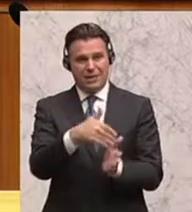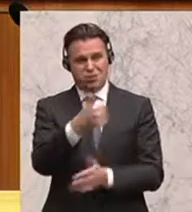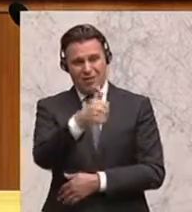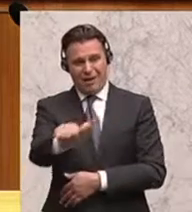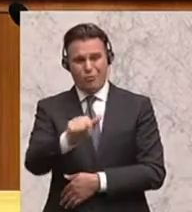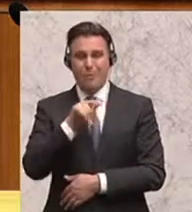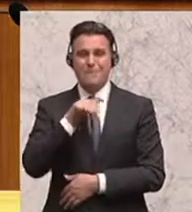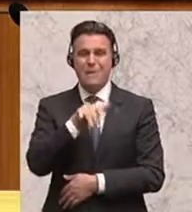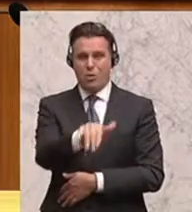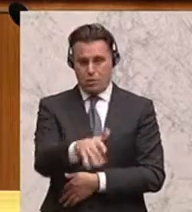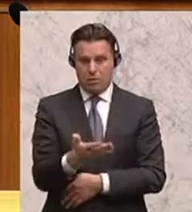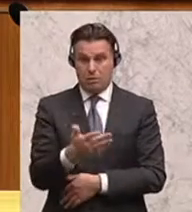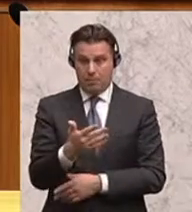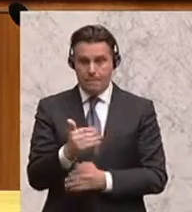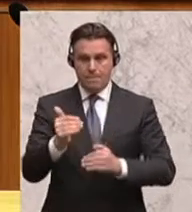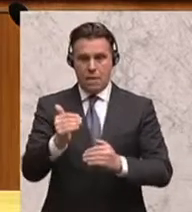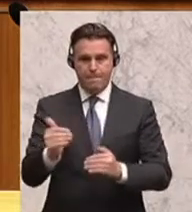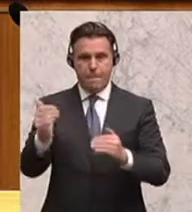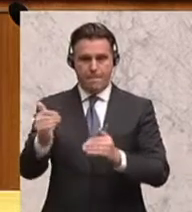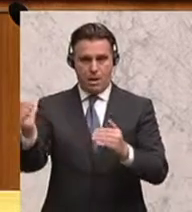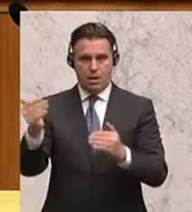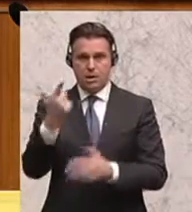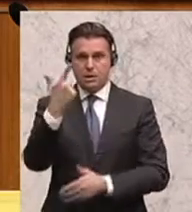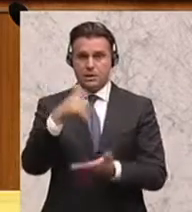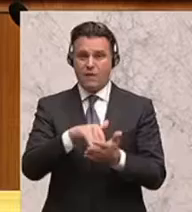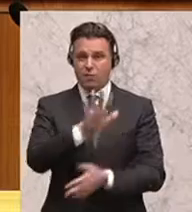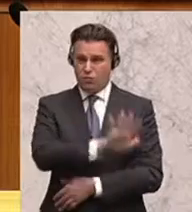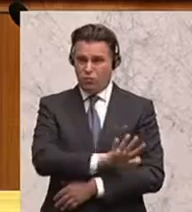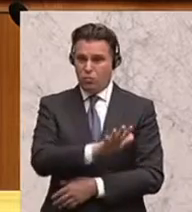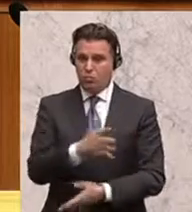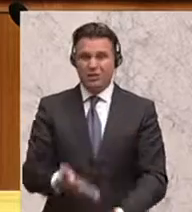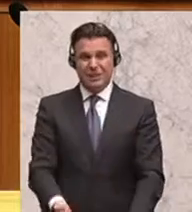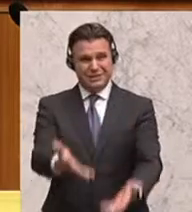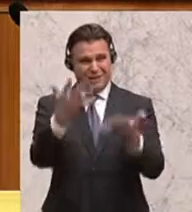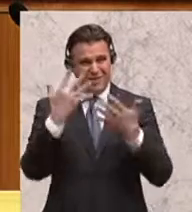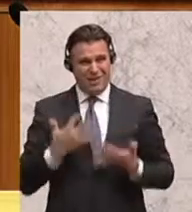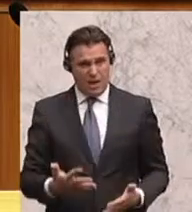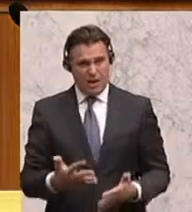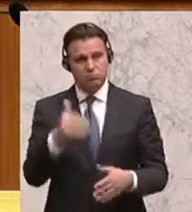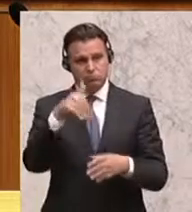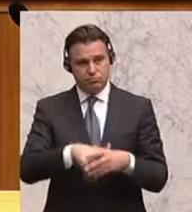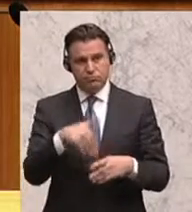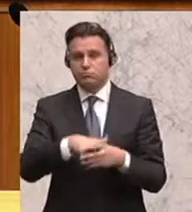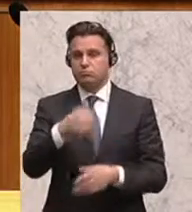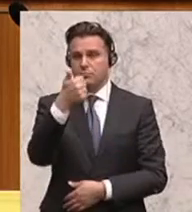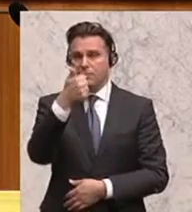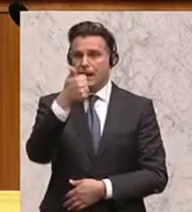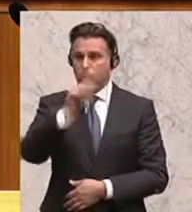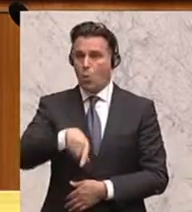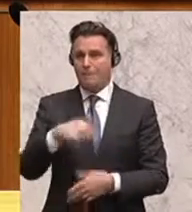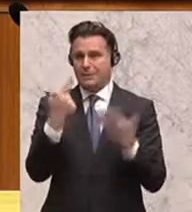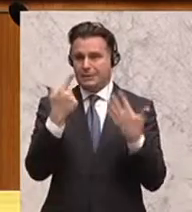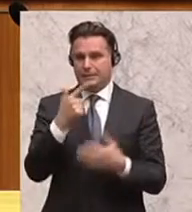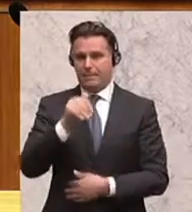millionen mit steigenden denkt im jahr 2005 also vor zehn jahren war der betrag bei einkommen als sieben